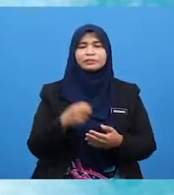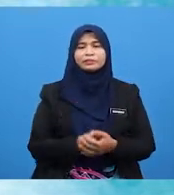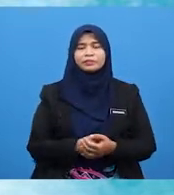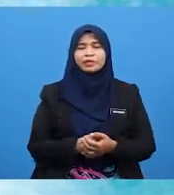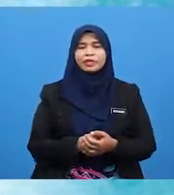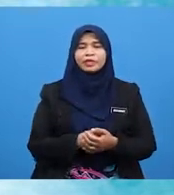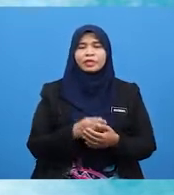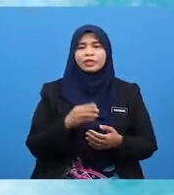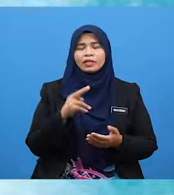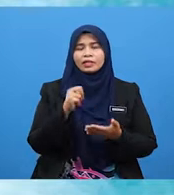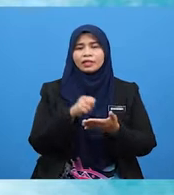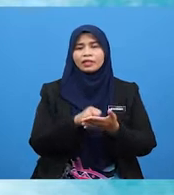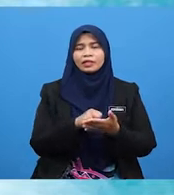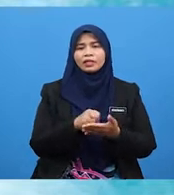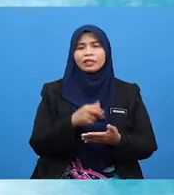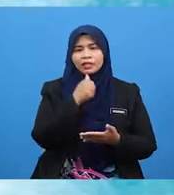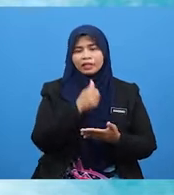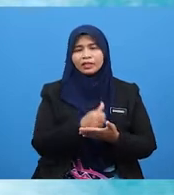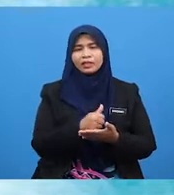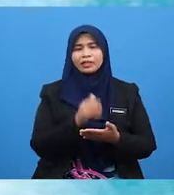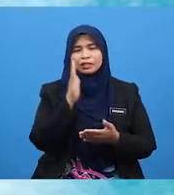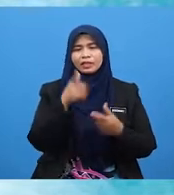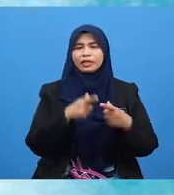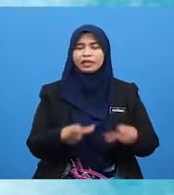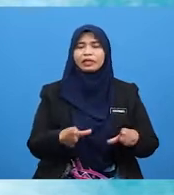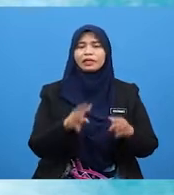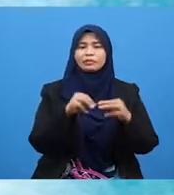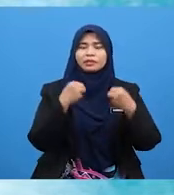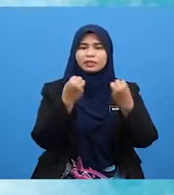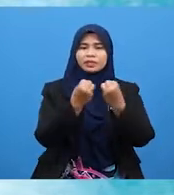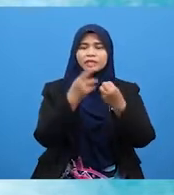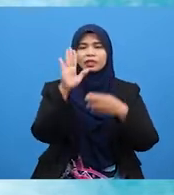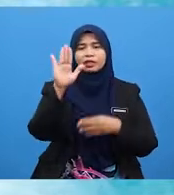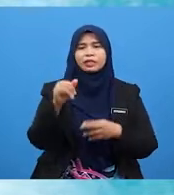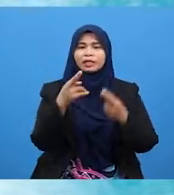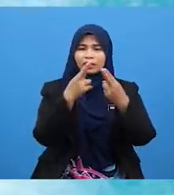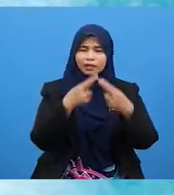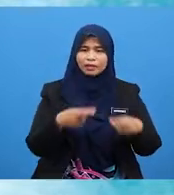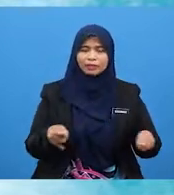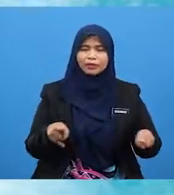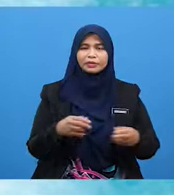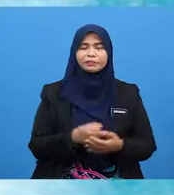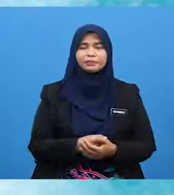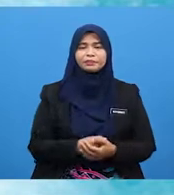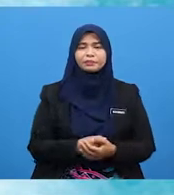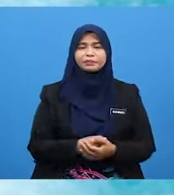ini akan melahirkan masyarakat harmoni dan kehidupan yang bahagia.